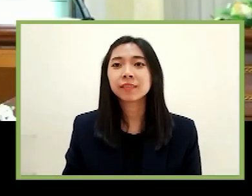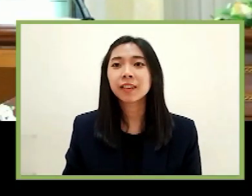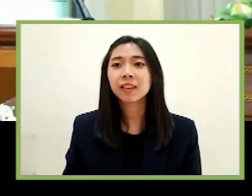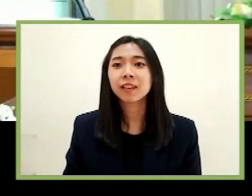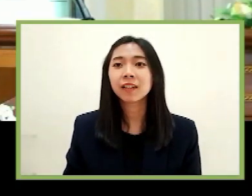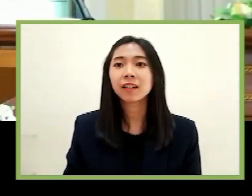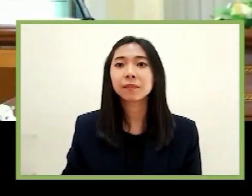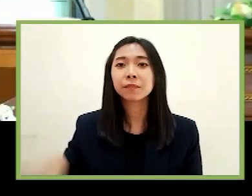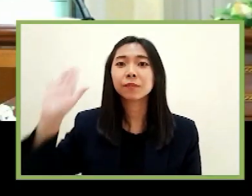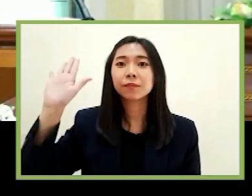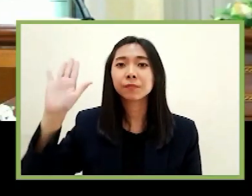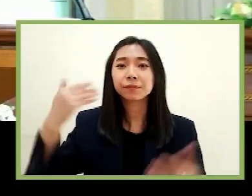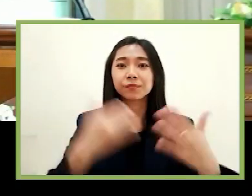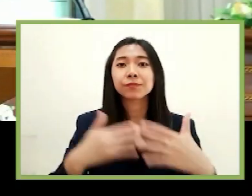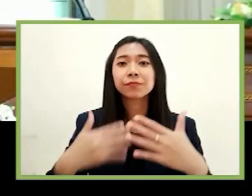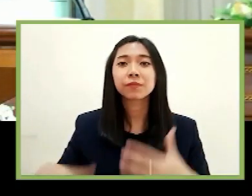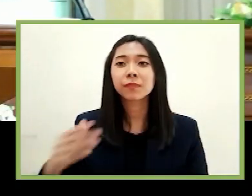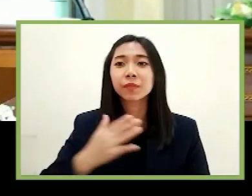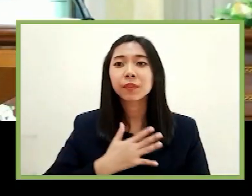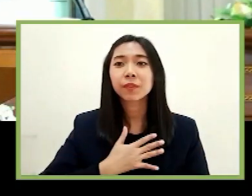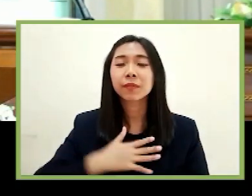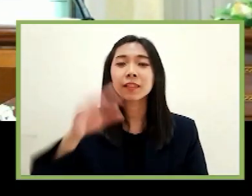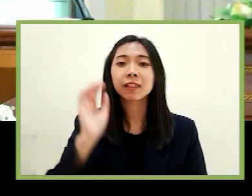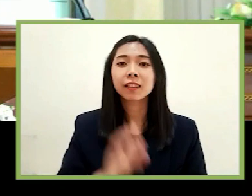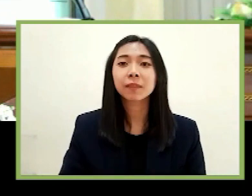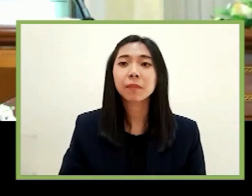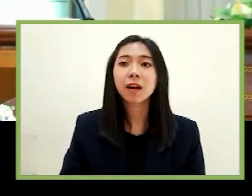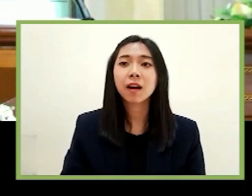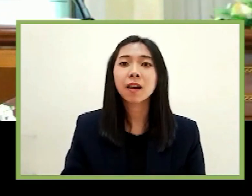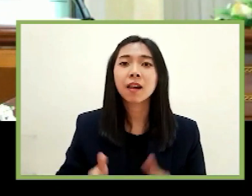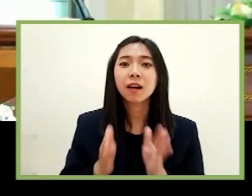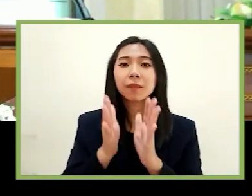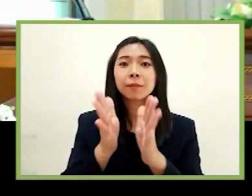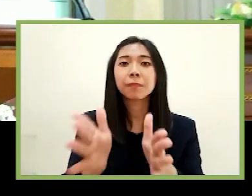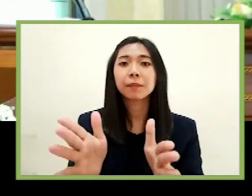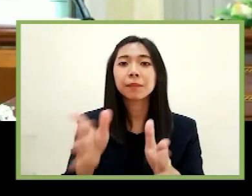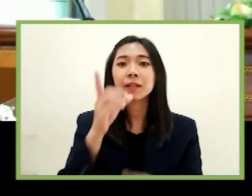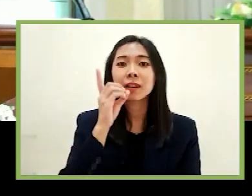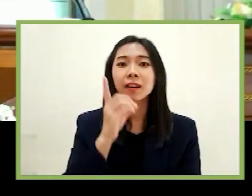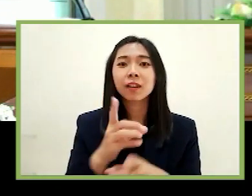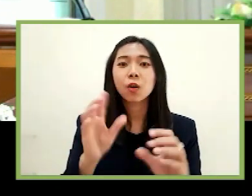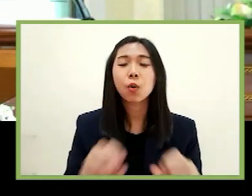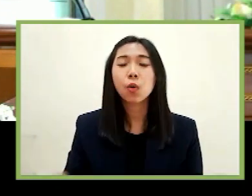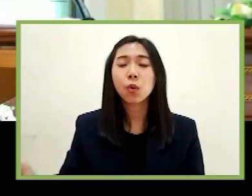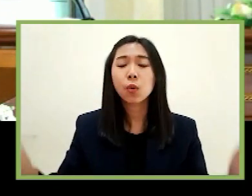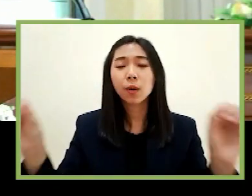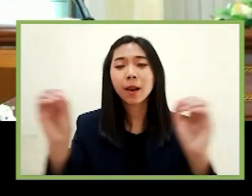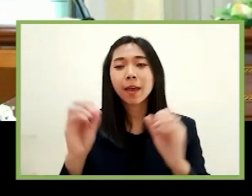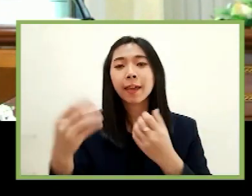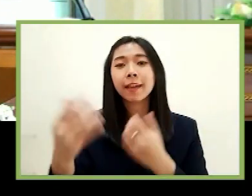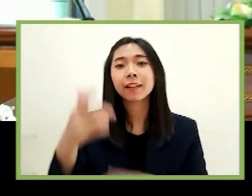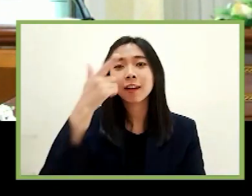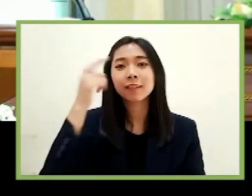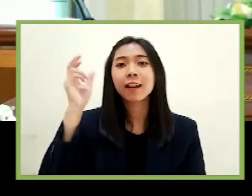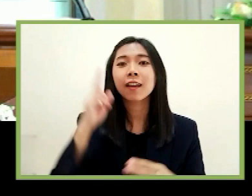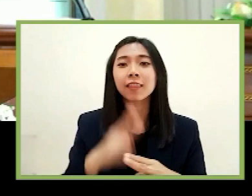ia tuntun aku Hai di jalan benar oleh